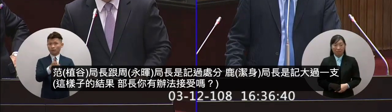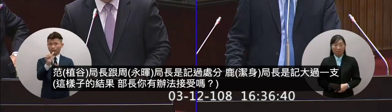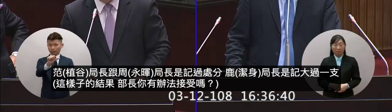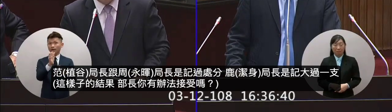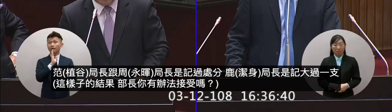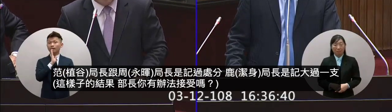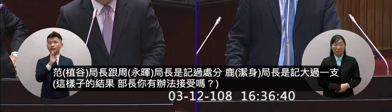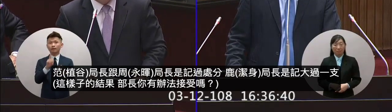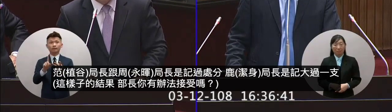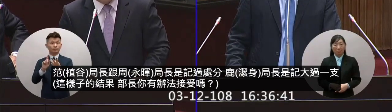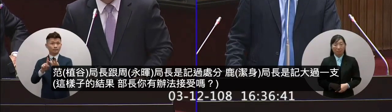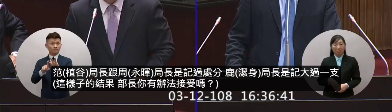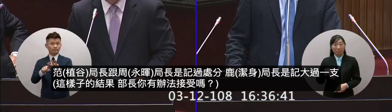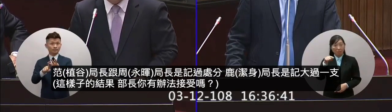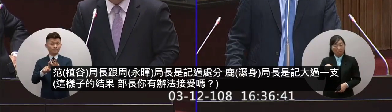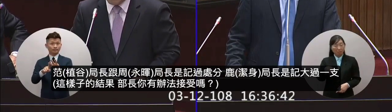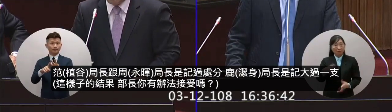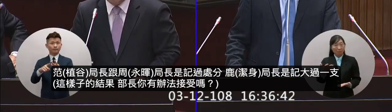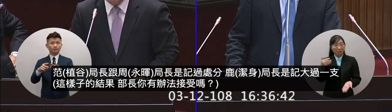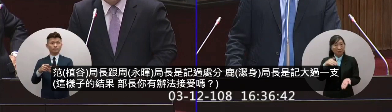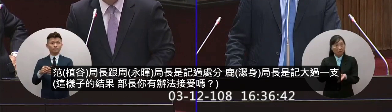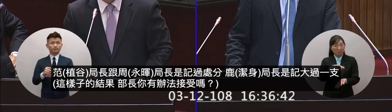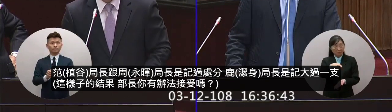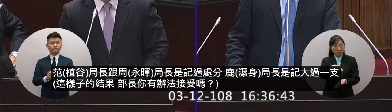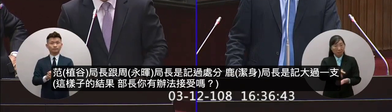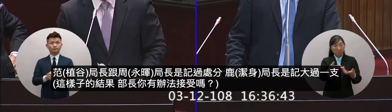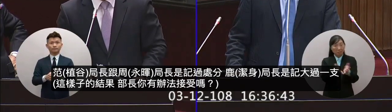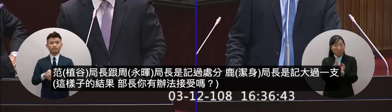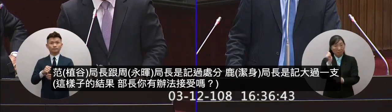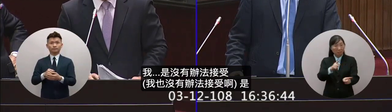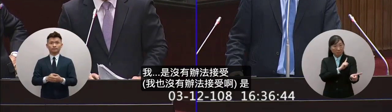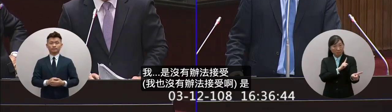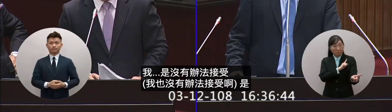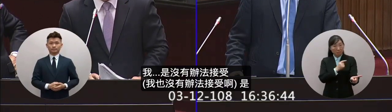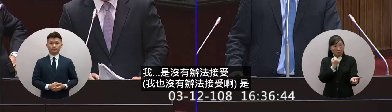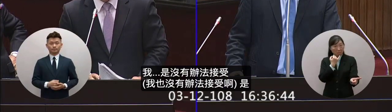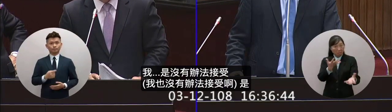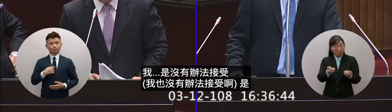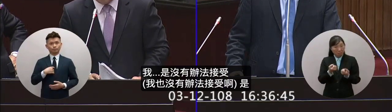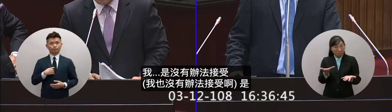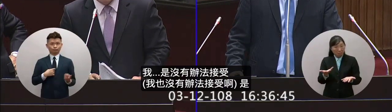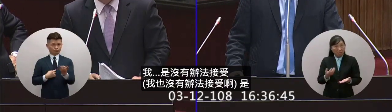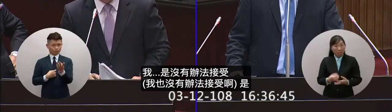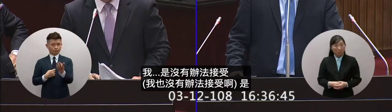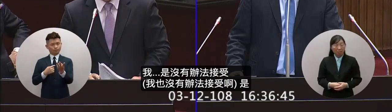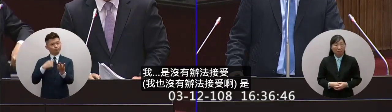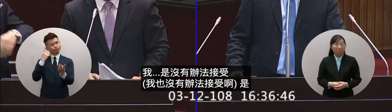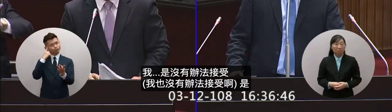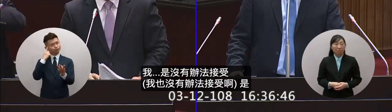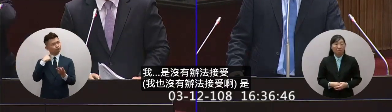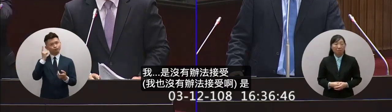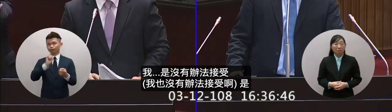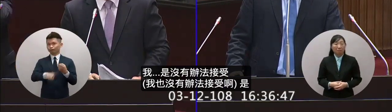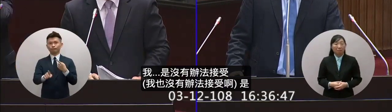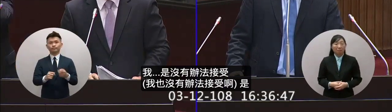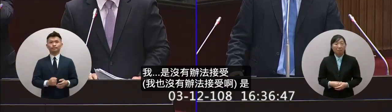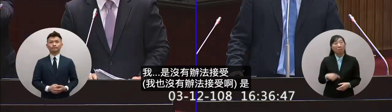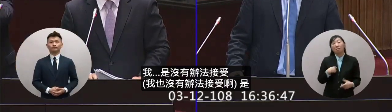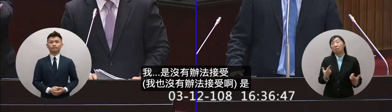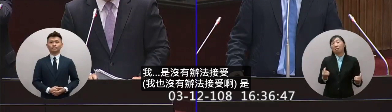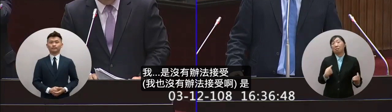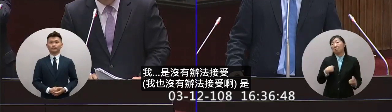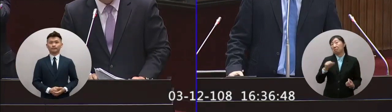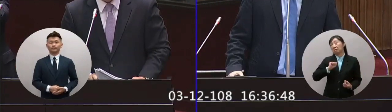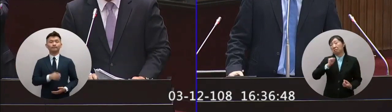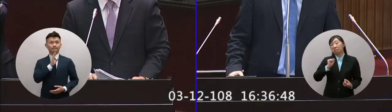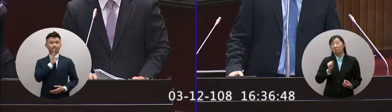么陆 这样子的结果，部长你没有办法接受吗？ 我是没有办法接受， 我也没有办法接